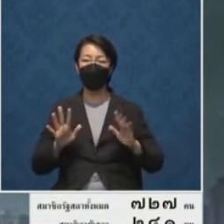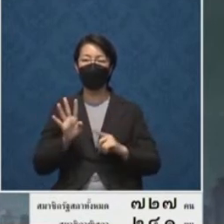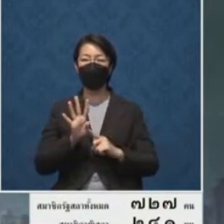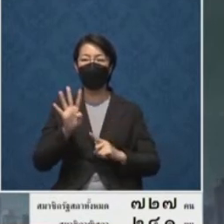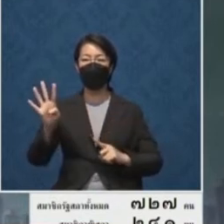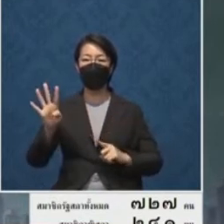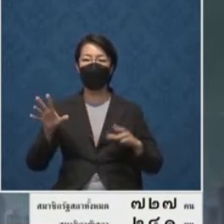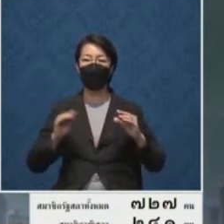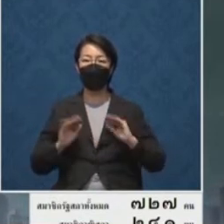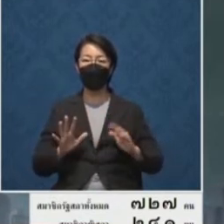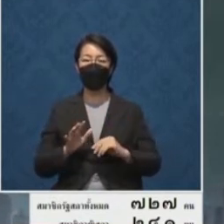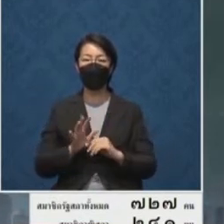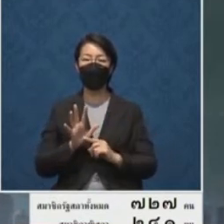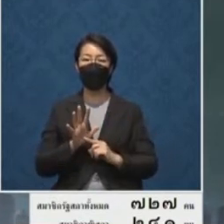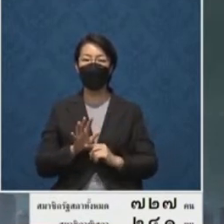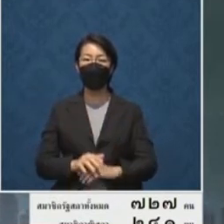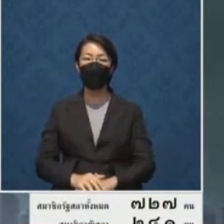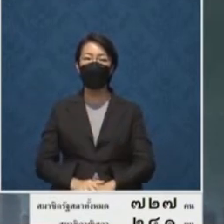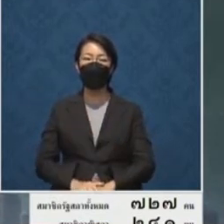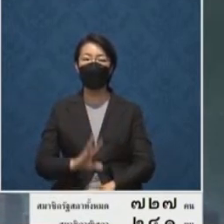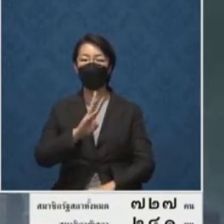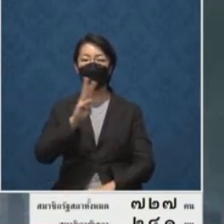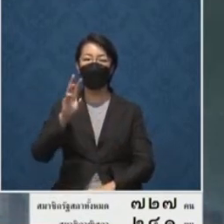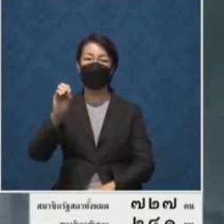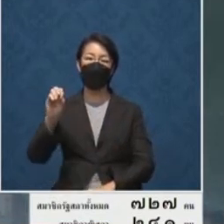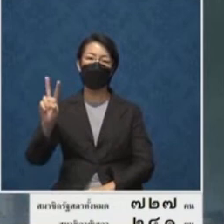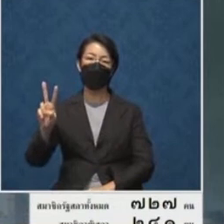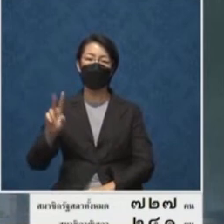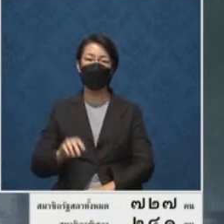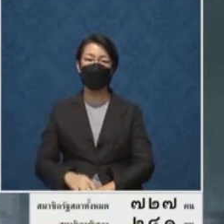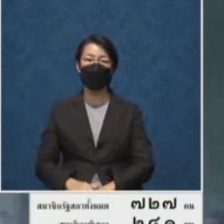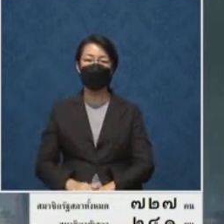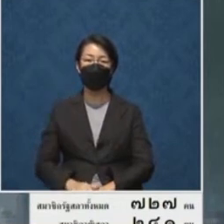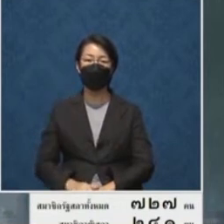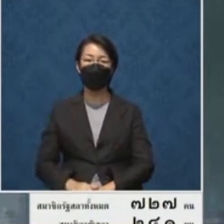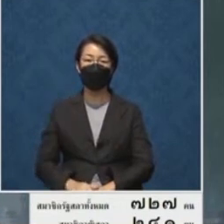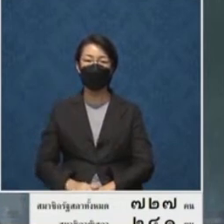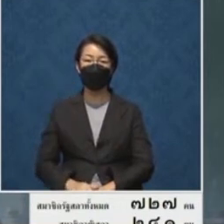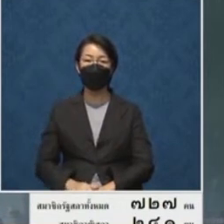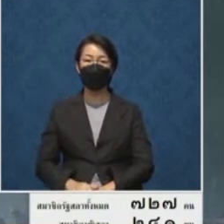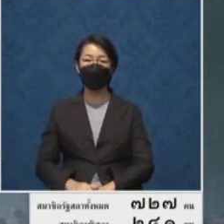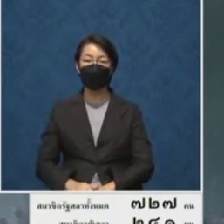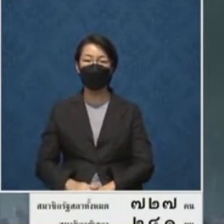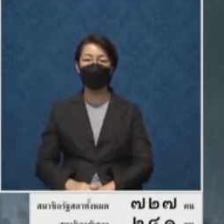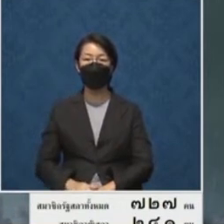หลักการ4ไม่รับหลักการ 602พันโทสินทบ